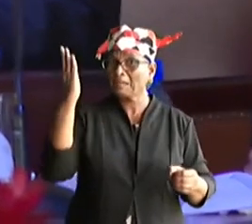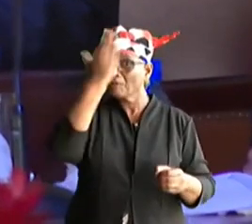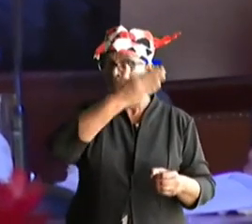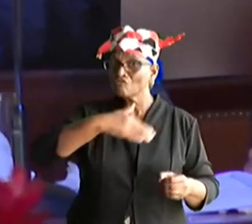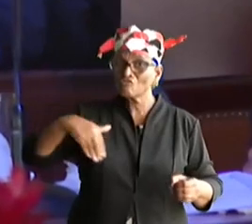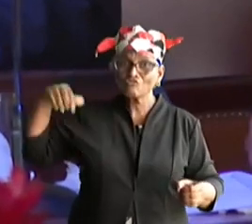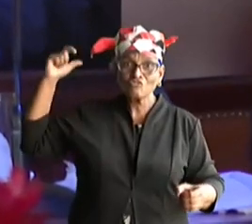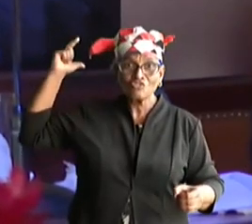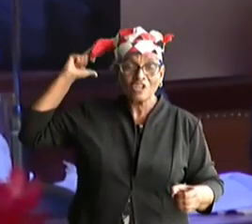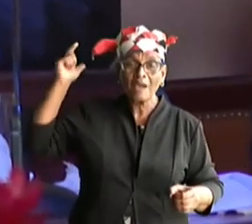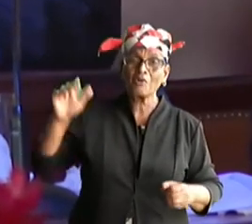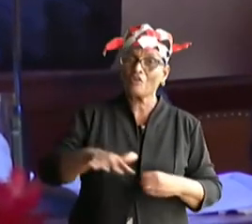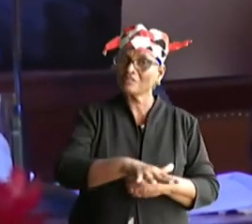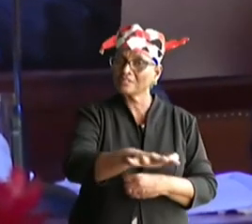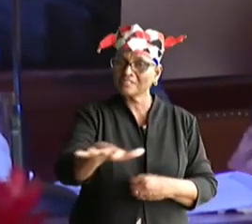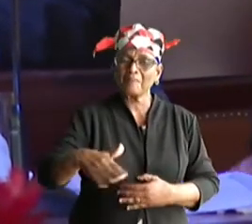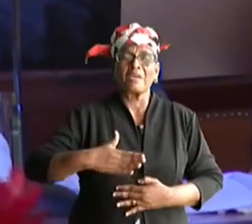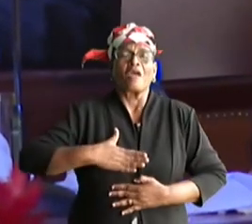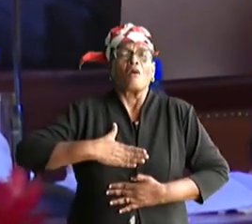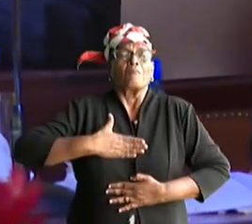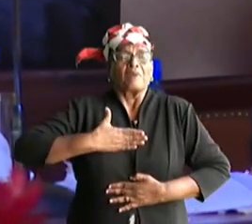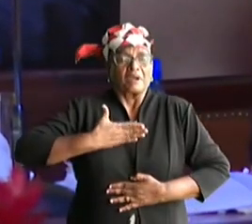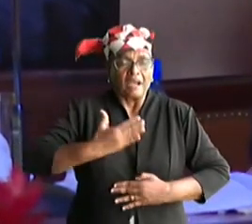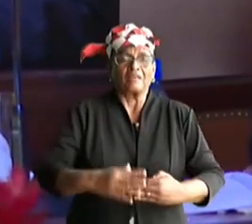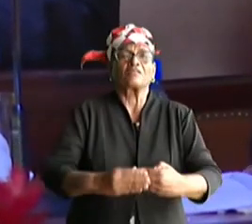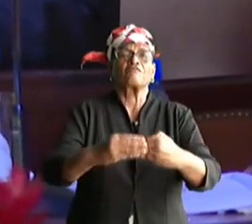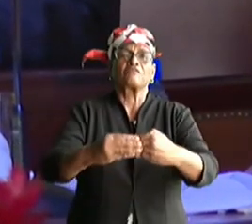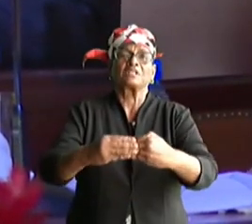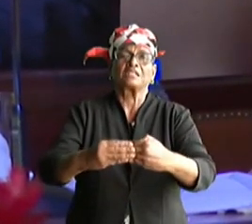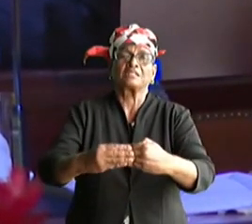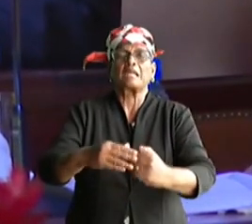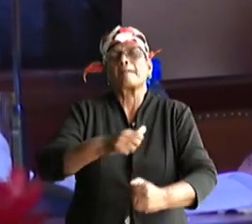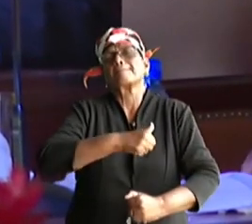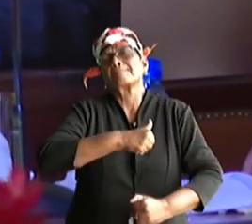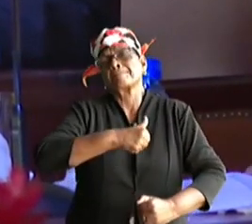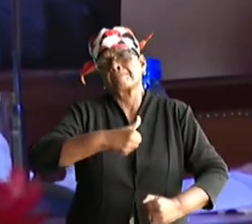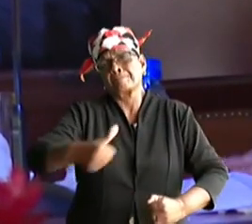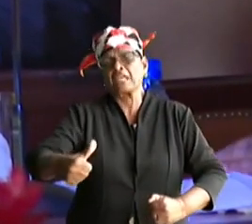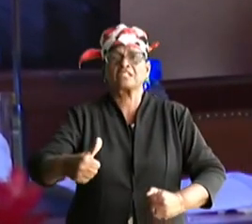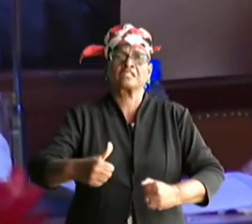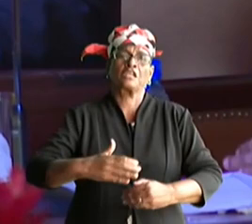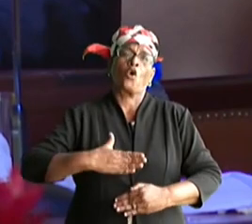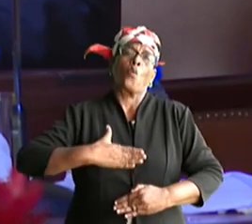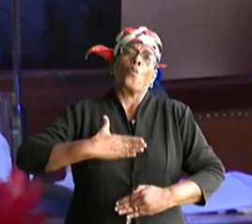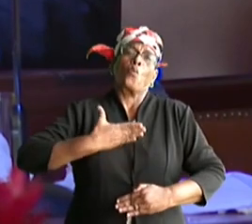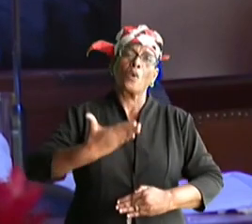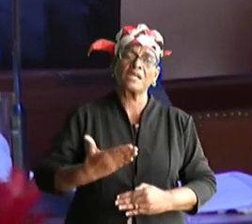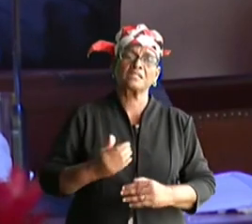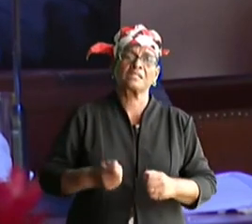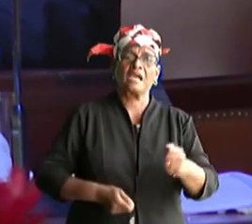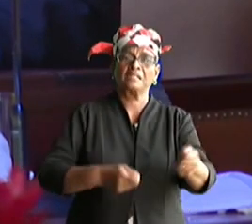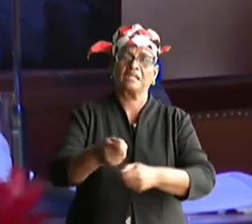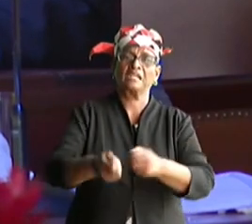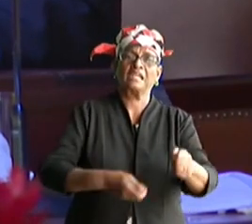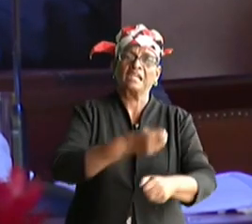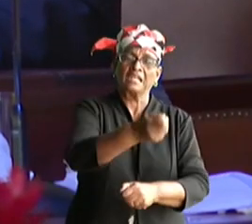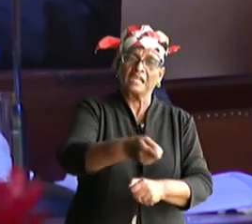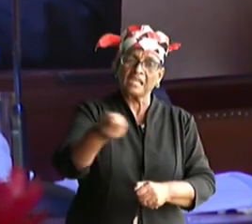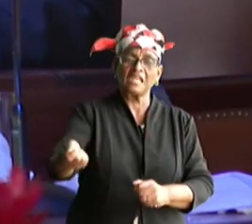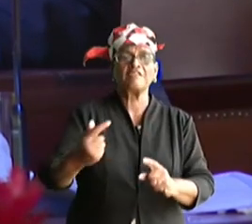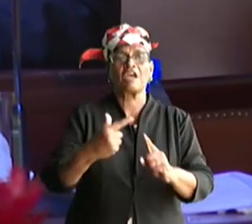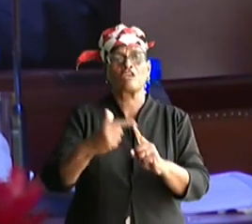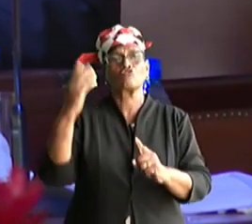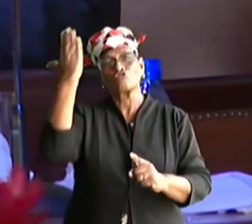natie, wil ik mijn oprechte felicitaties en de beste wensen overbrengen aan de regering en het Surinaamse